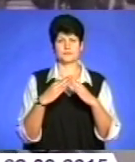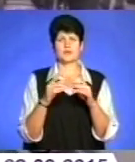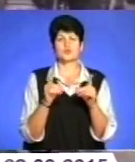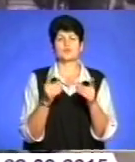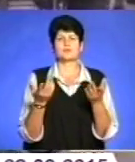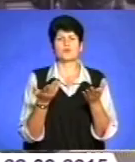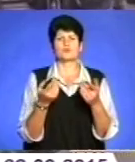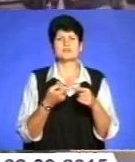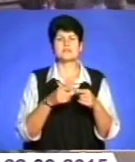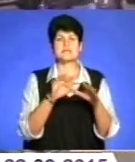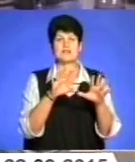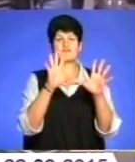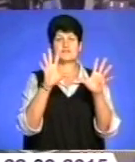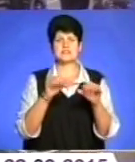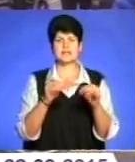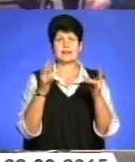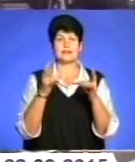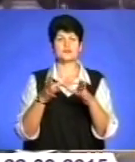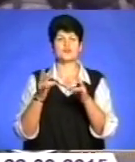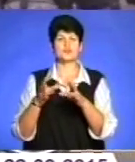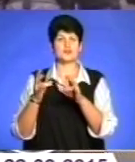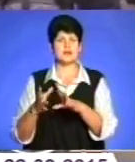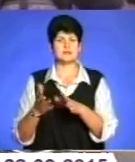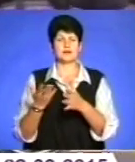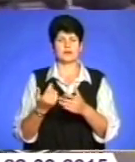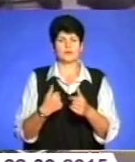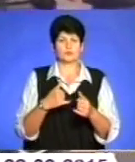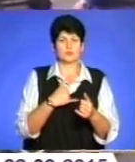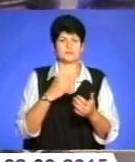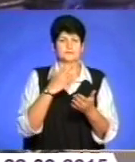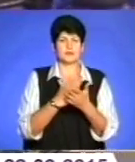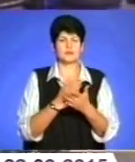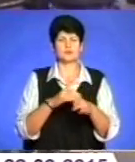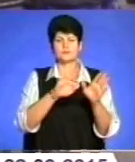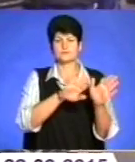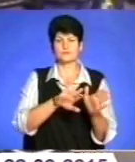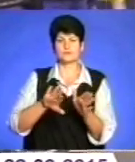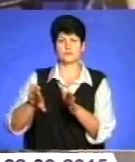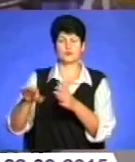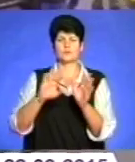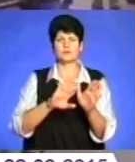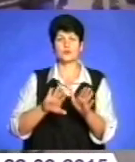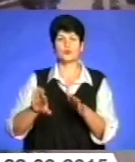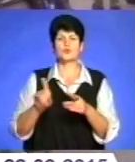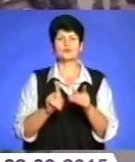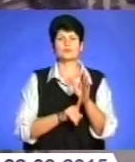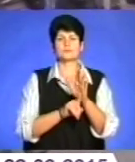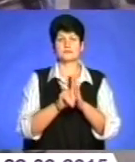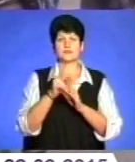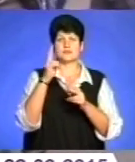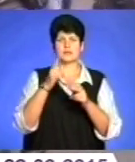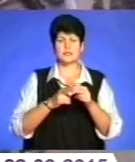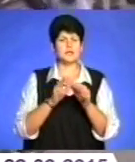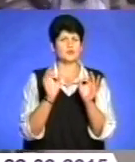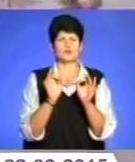все нещастя, яке до нас завітало, щоб минуло нас вже нарешті, минуло, щоб прийшов кінець і більше нічого